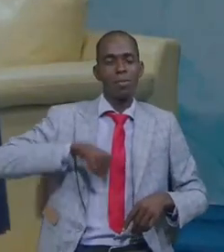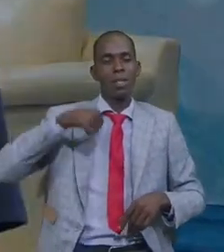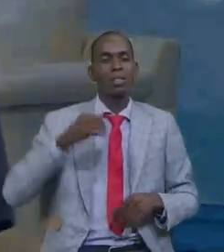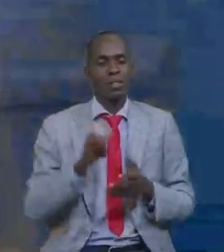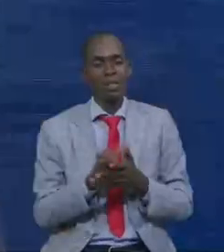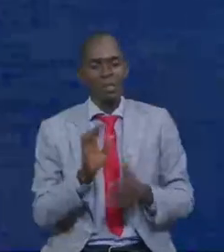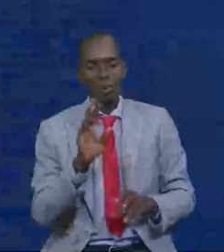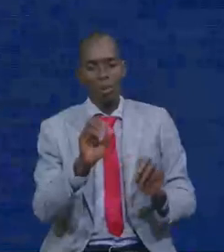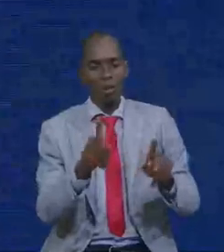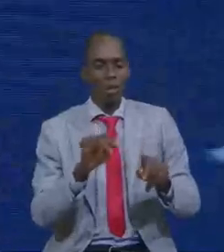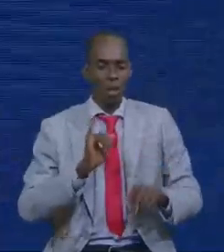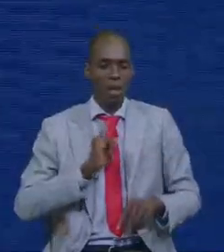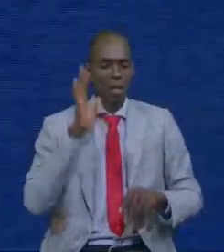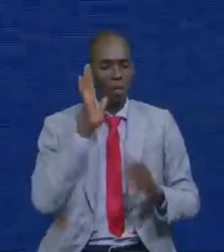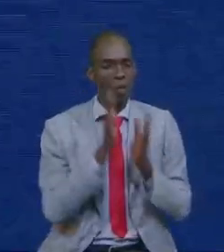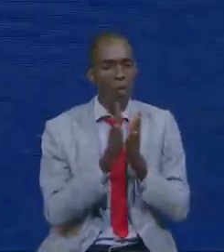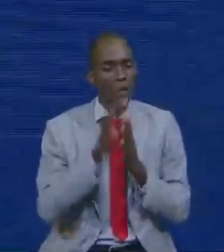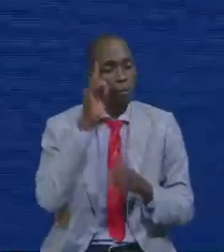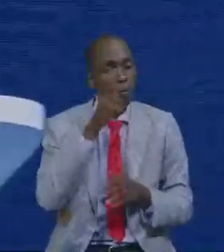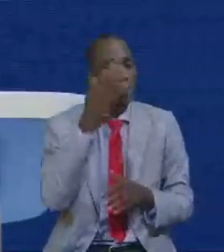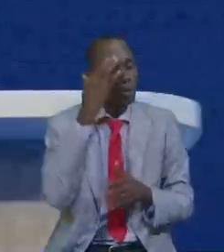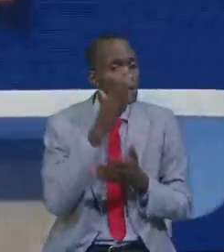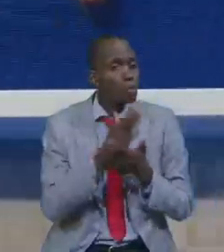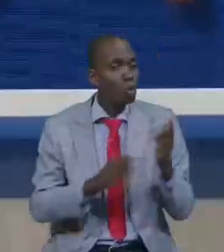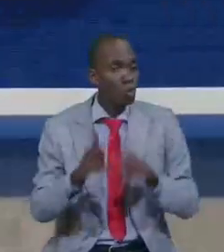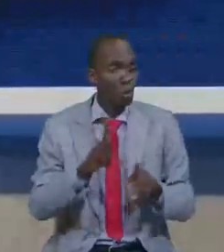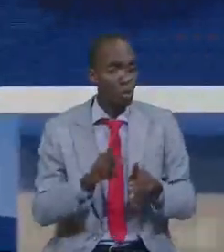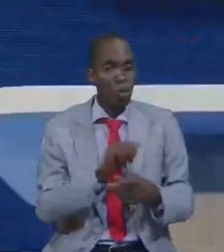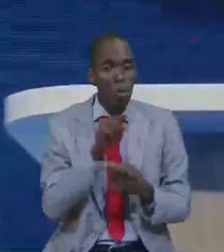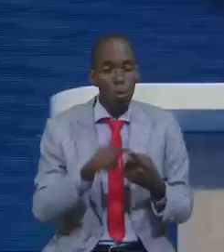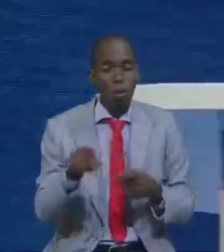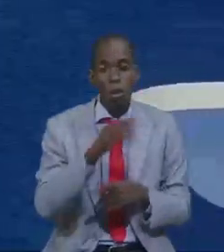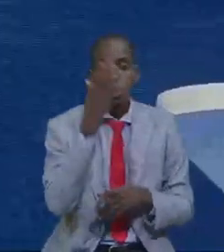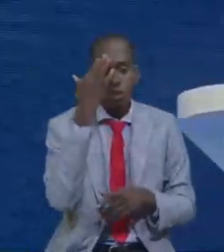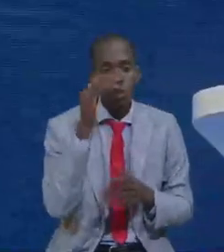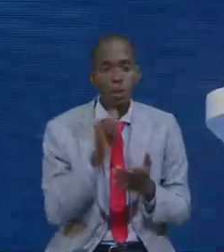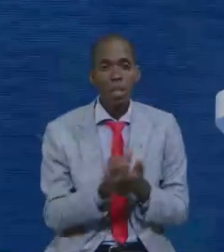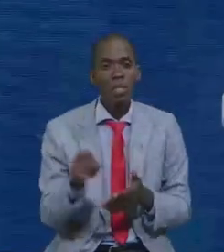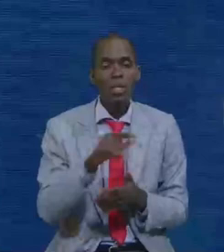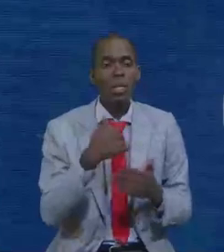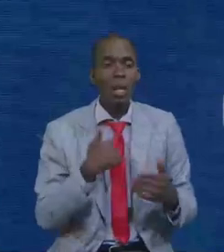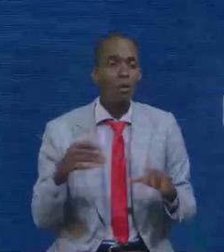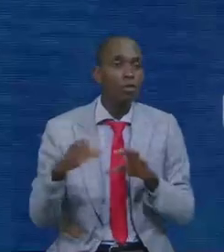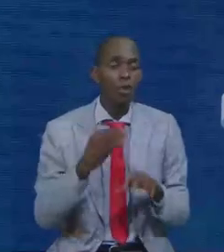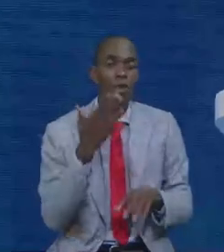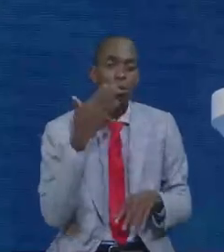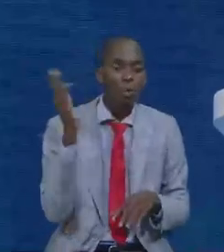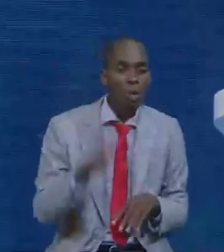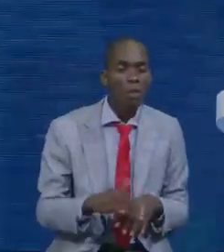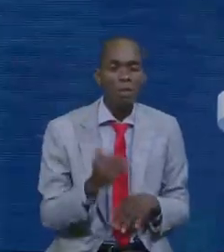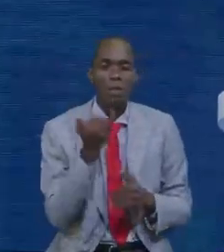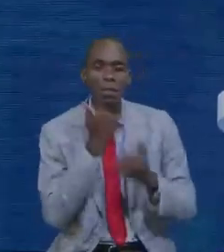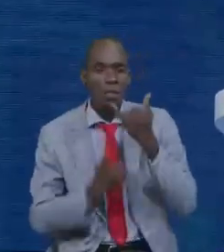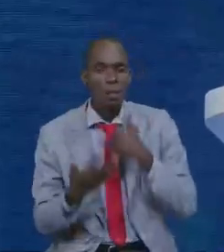personnes qui savent qu'ils ont fait le mal. Elles savent qu'elles ont mal agi. Elles ont la conviction, mais elles se taisent. Personne